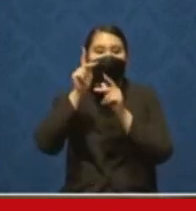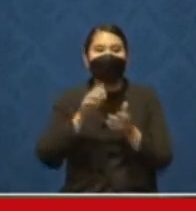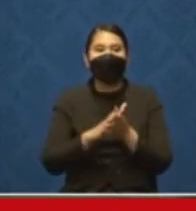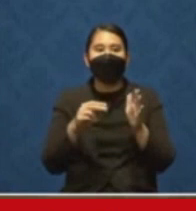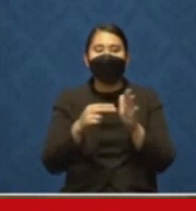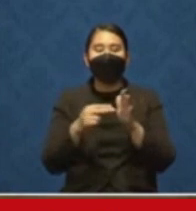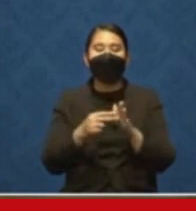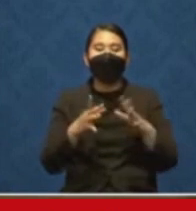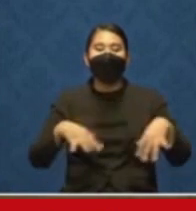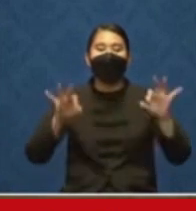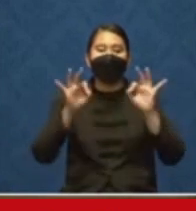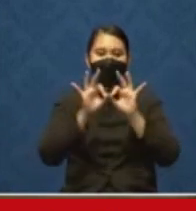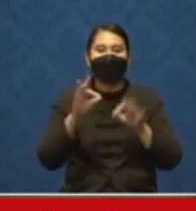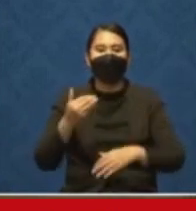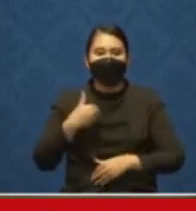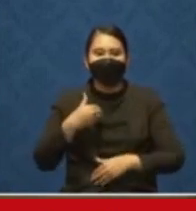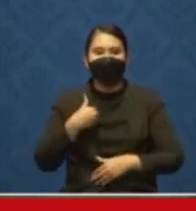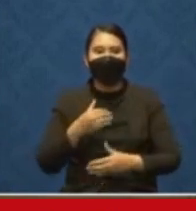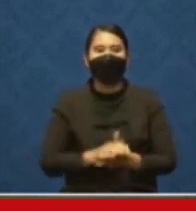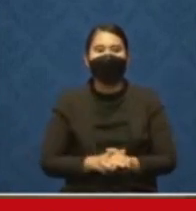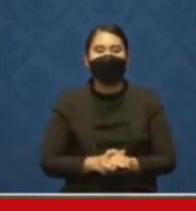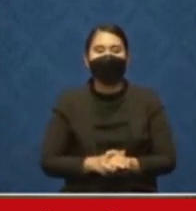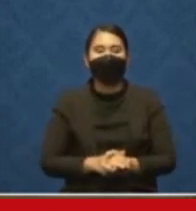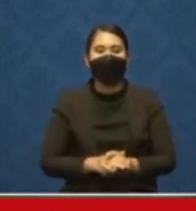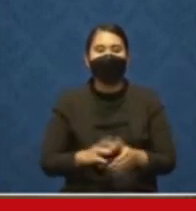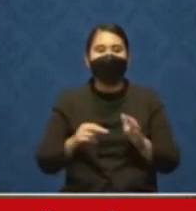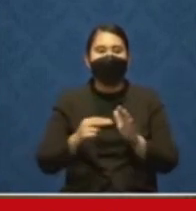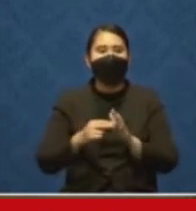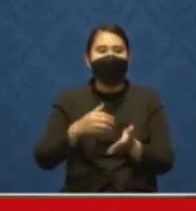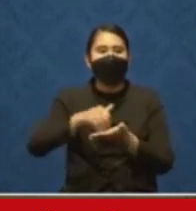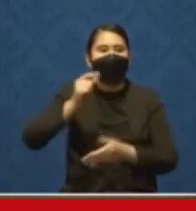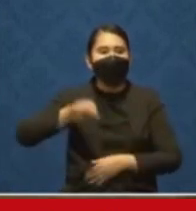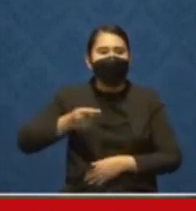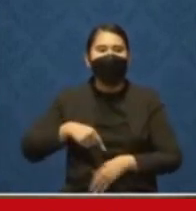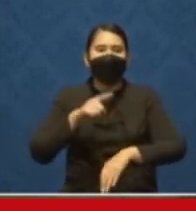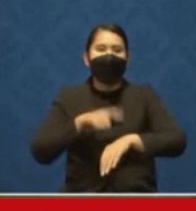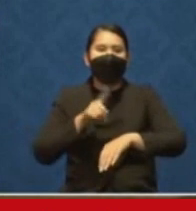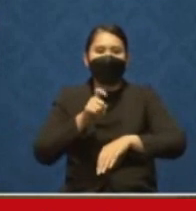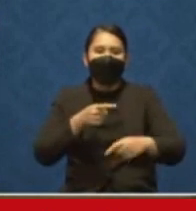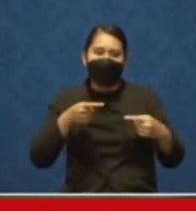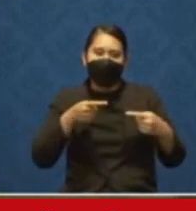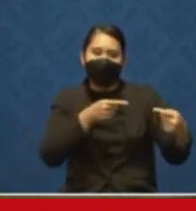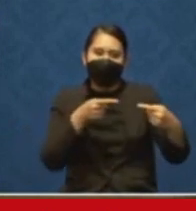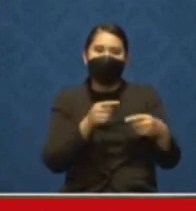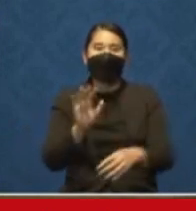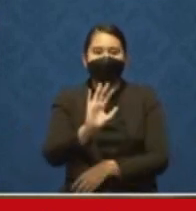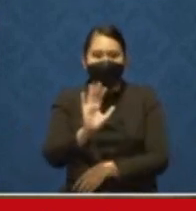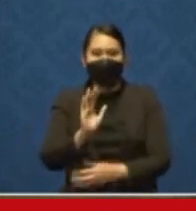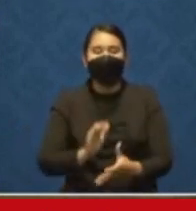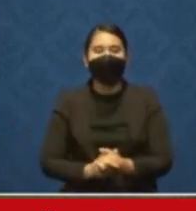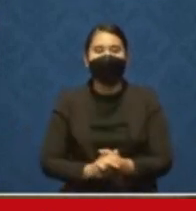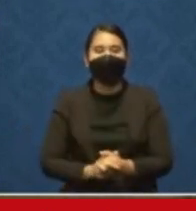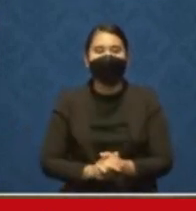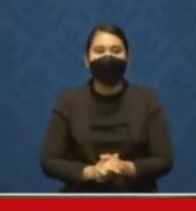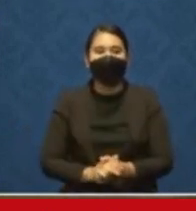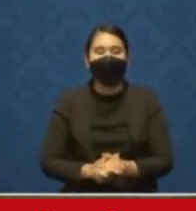ได้แต่วันที่เรื่องนี้ถูกเปิดเผยมันจะเรื่องใหญ่กว่าที่เรามาเคียงกันที่นี่แต่ความ